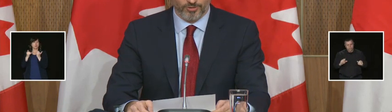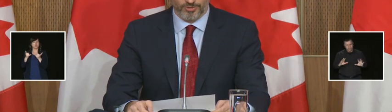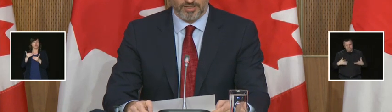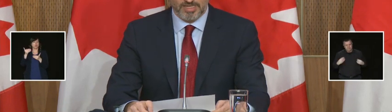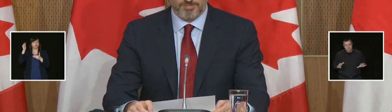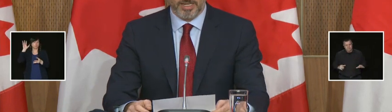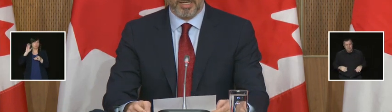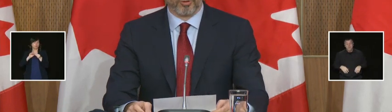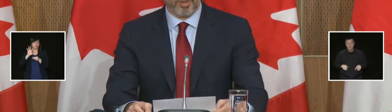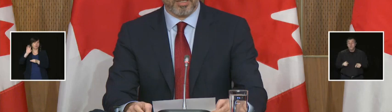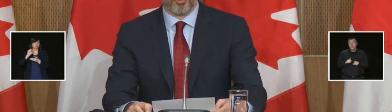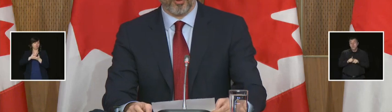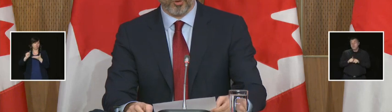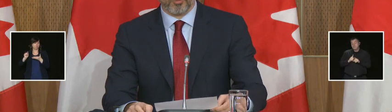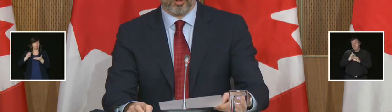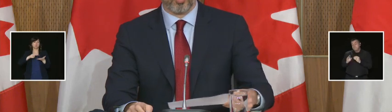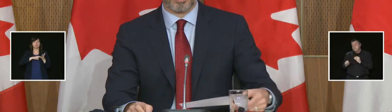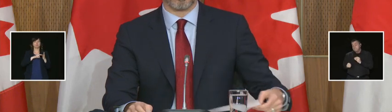est